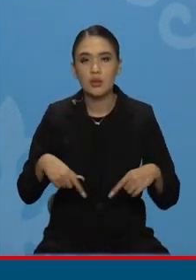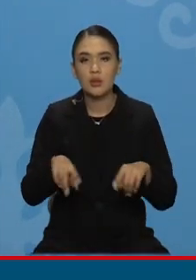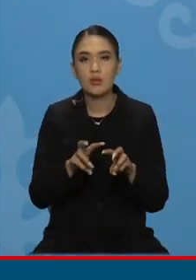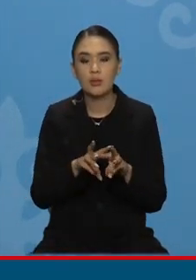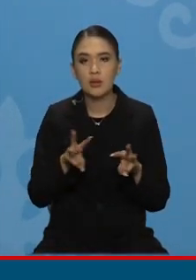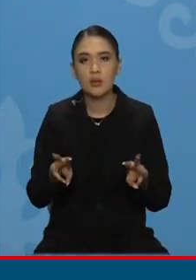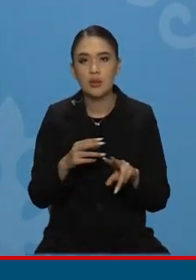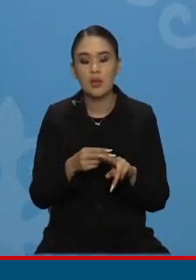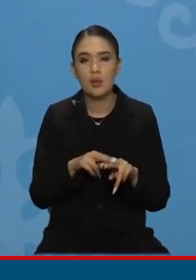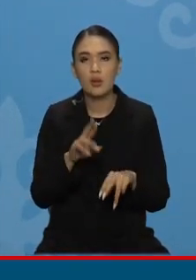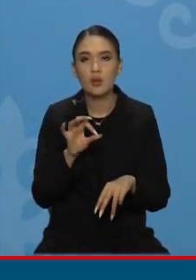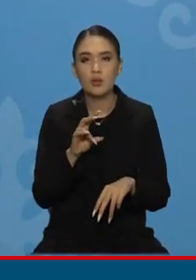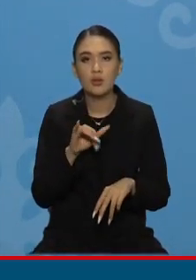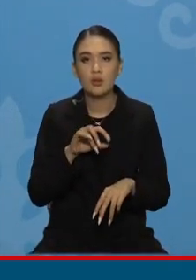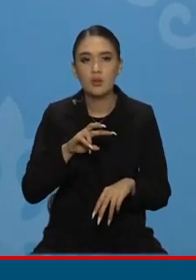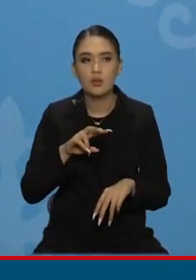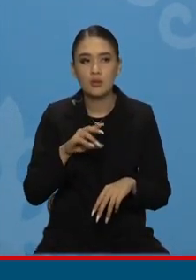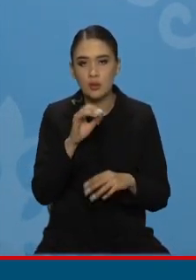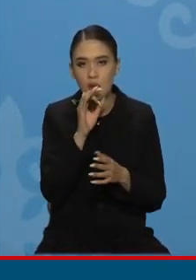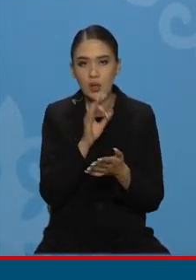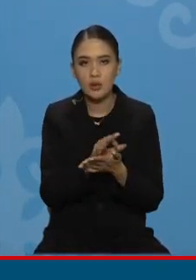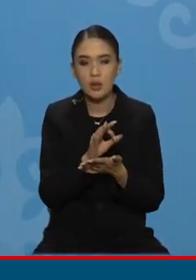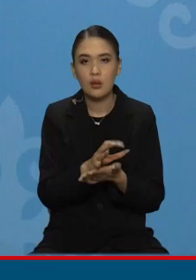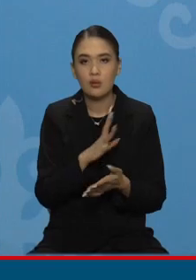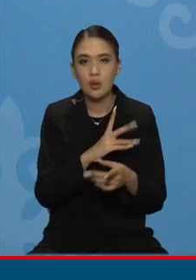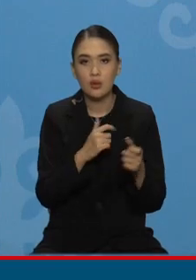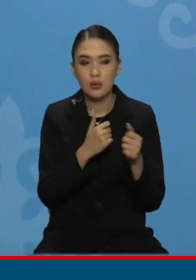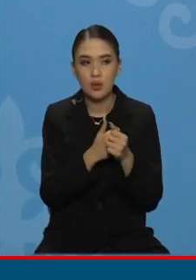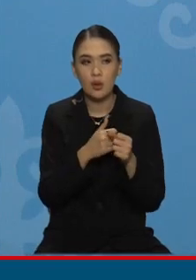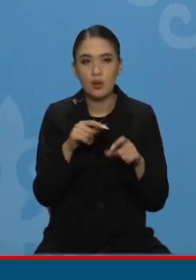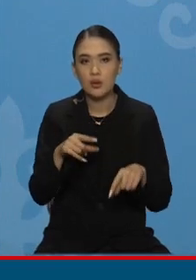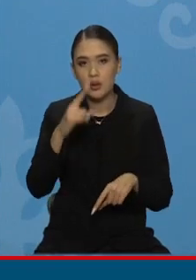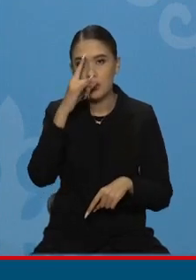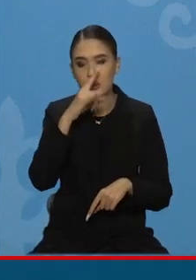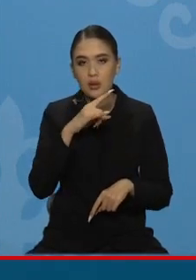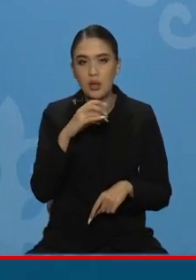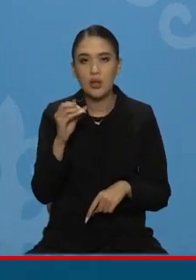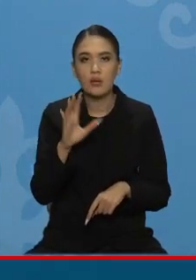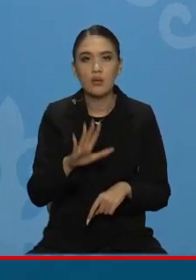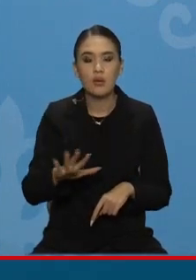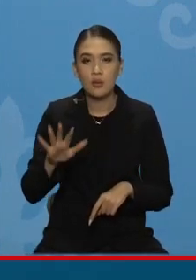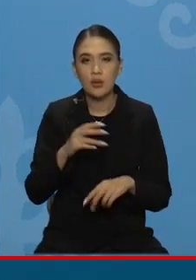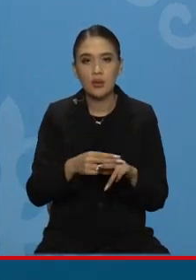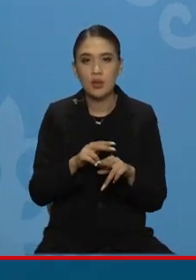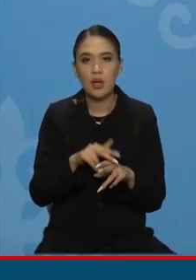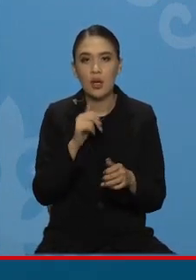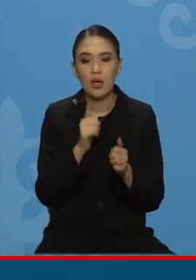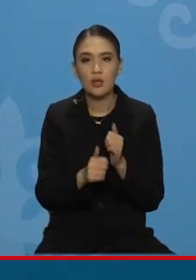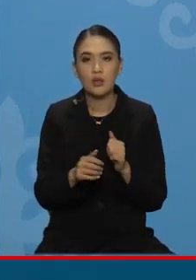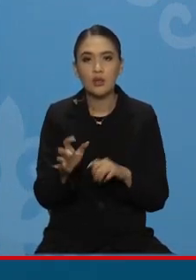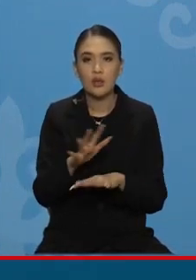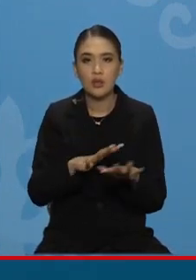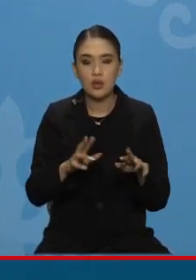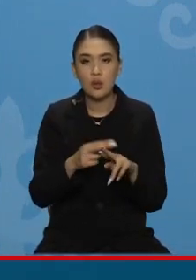министрдің консулдық мәселелерге жауапты орынбасары осы Қазақстанда Еуропалық одақтың аккредиттелген